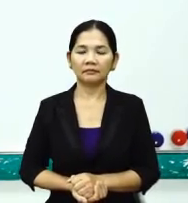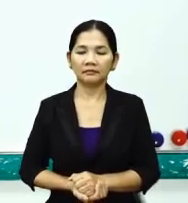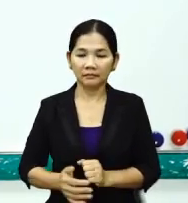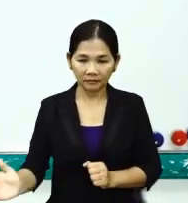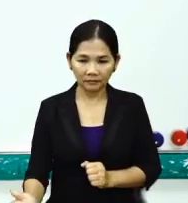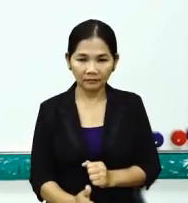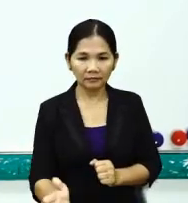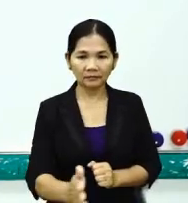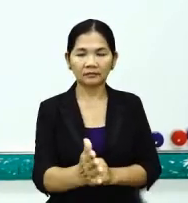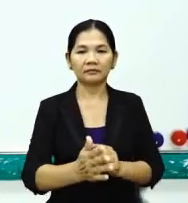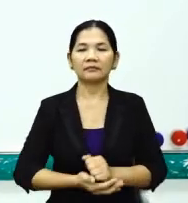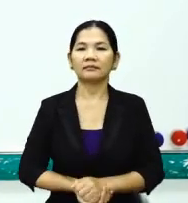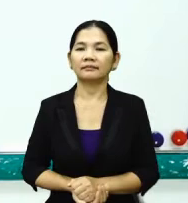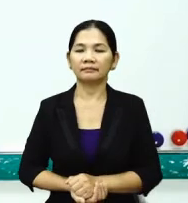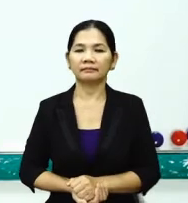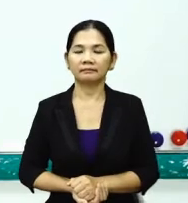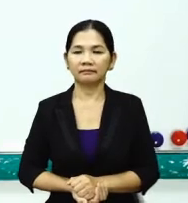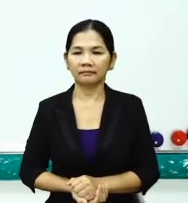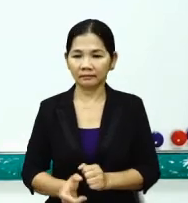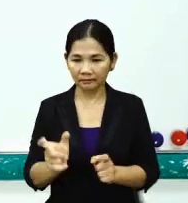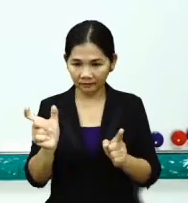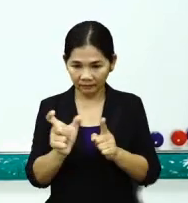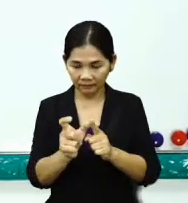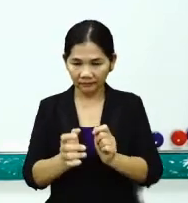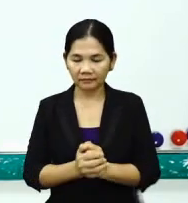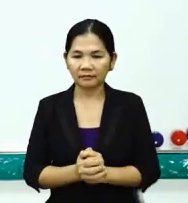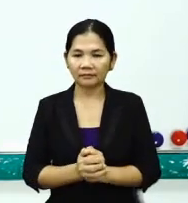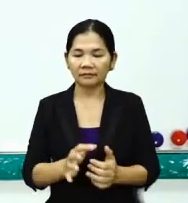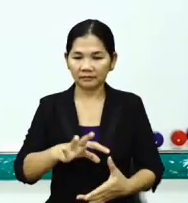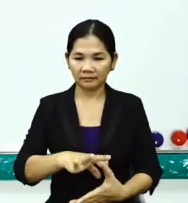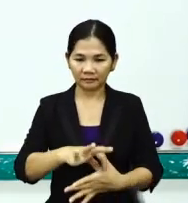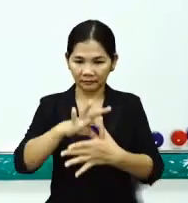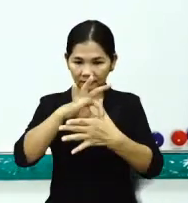Trấy. Đọc clear. Sạch.